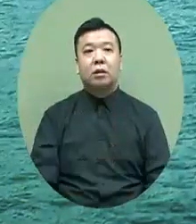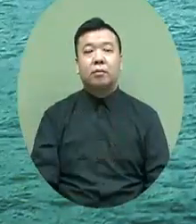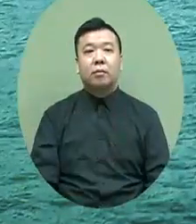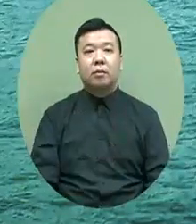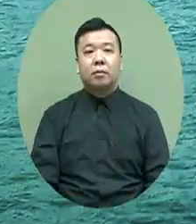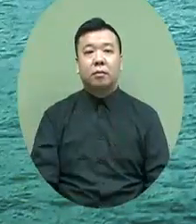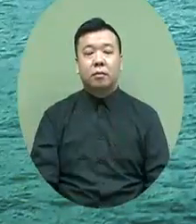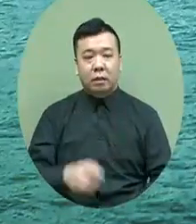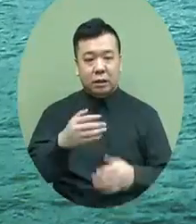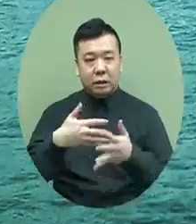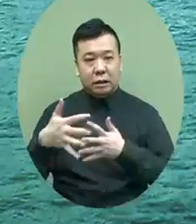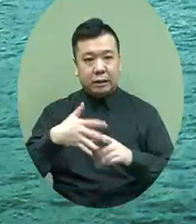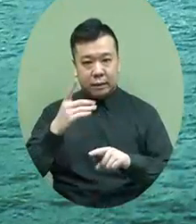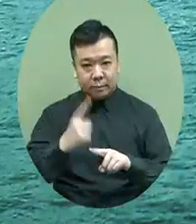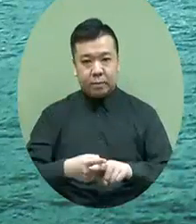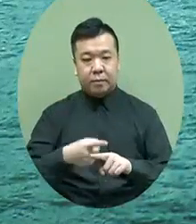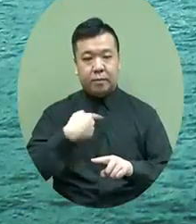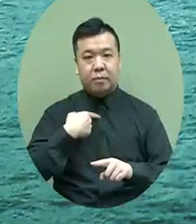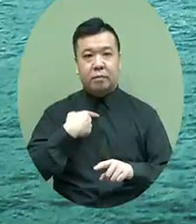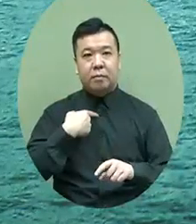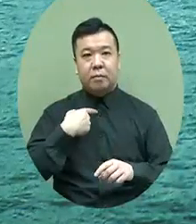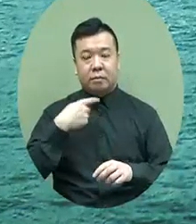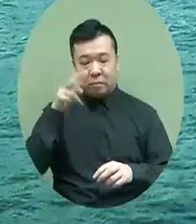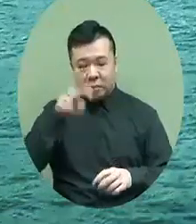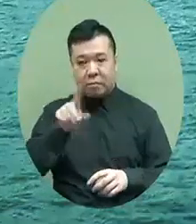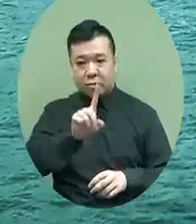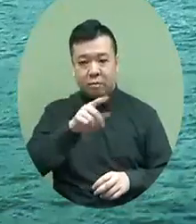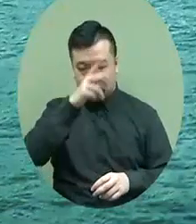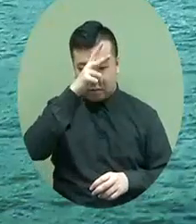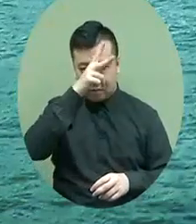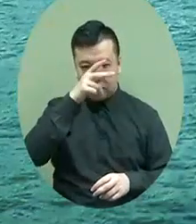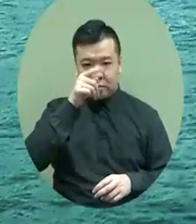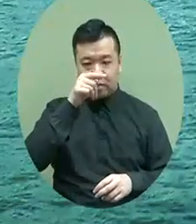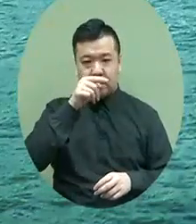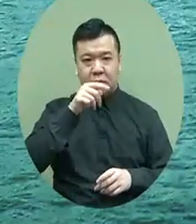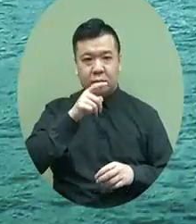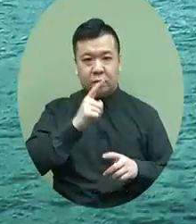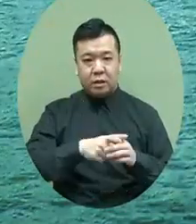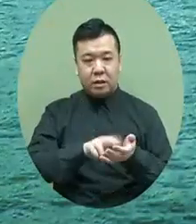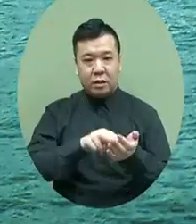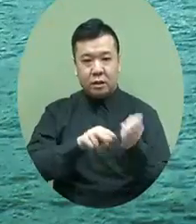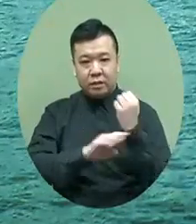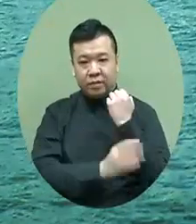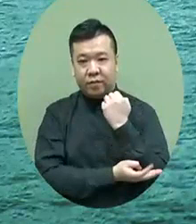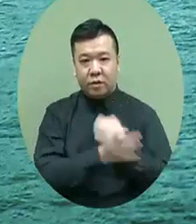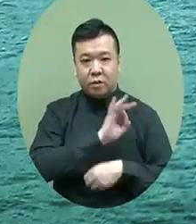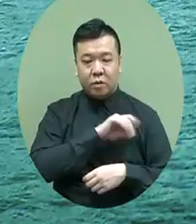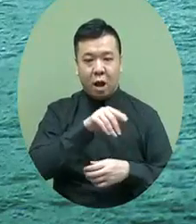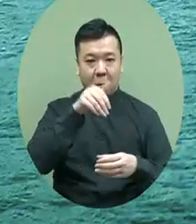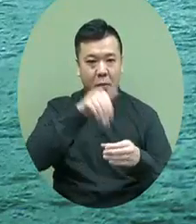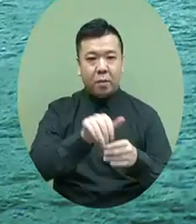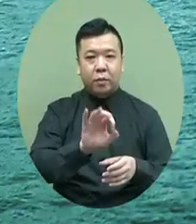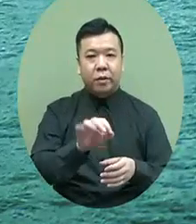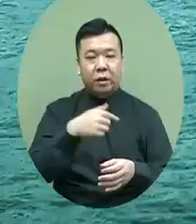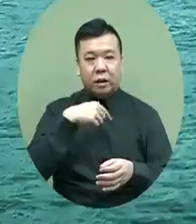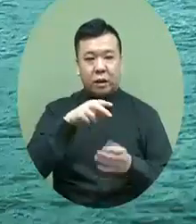嘅工作嚟講咧，實際上我一路都係持呢個睇法嘅，就係政府因為喺立法會係冇